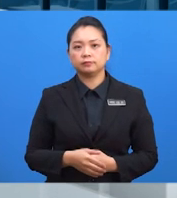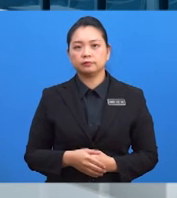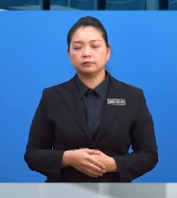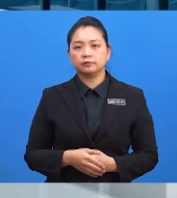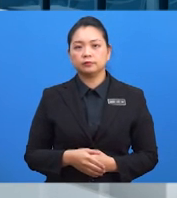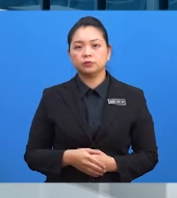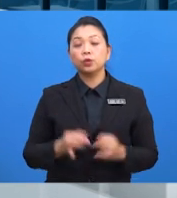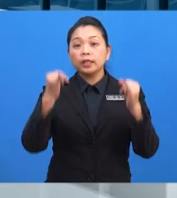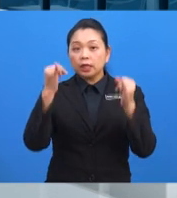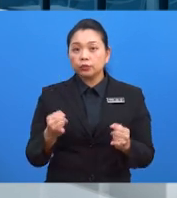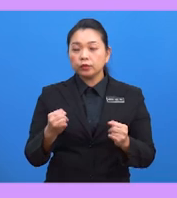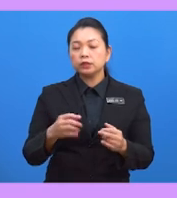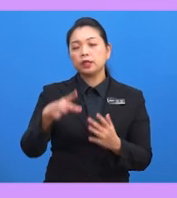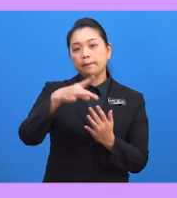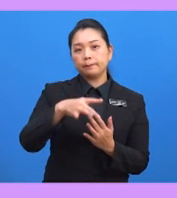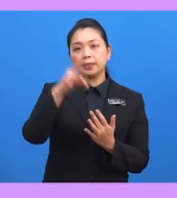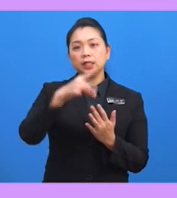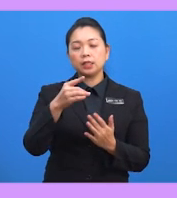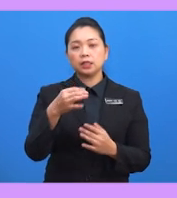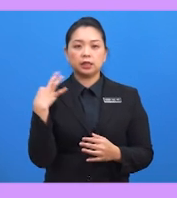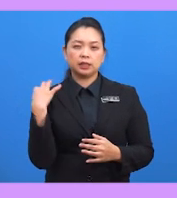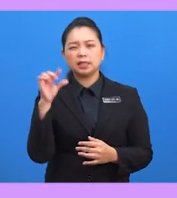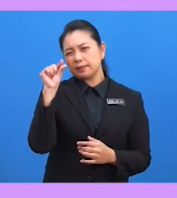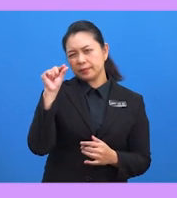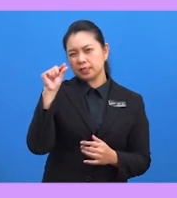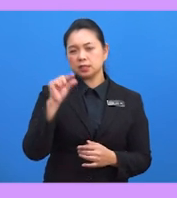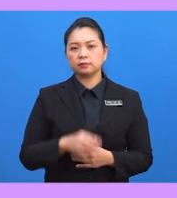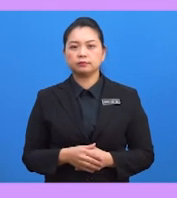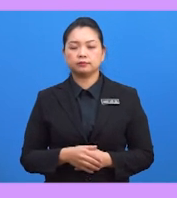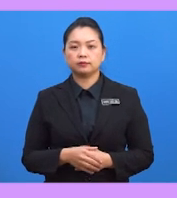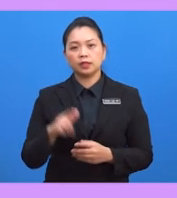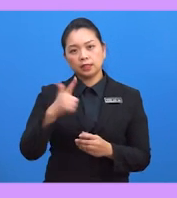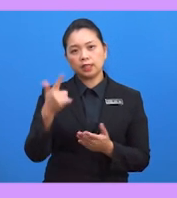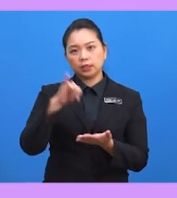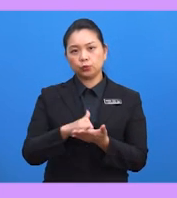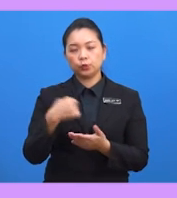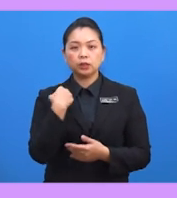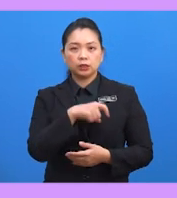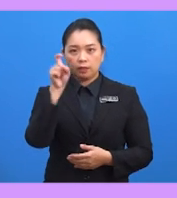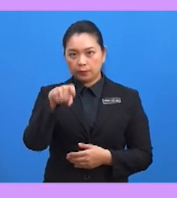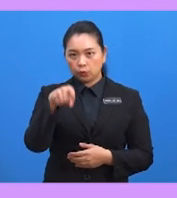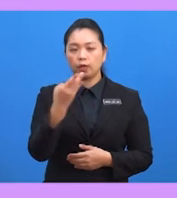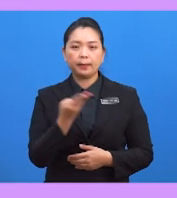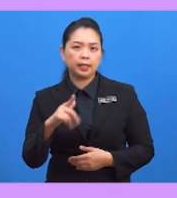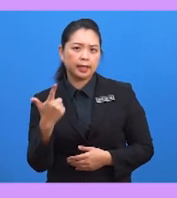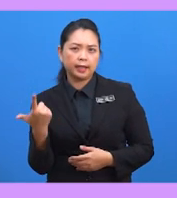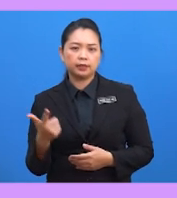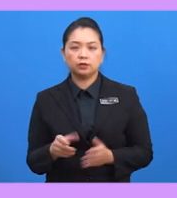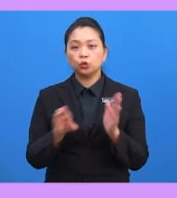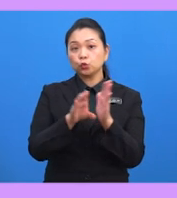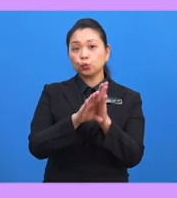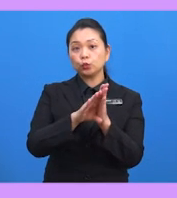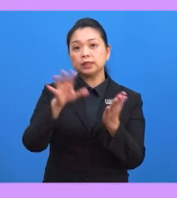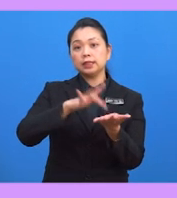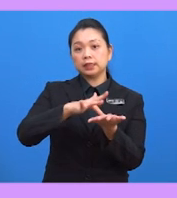individu memilih pakaian yang nipis. Selain keperluan asas di atas, kita juga memerlukan keperluan lain seperti